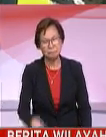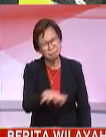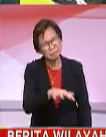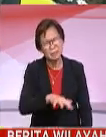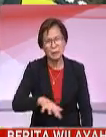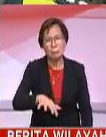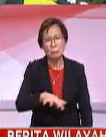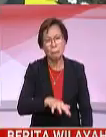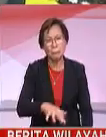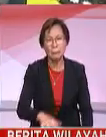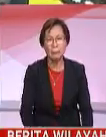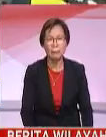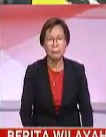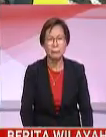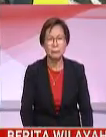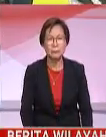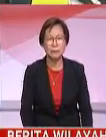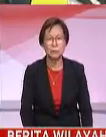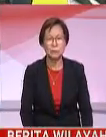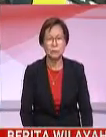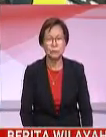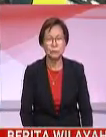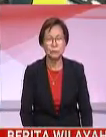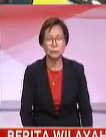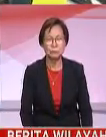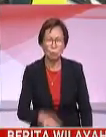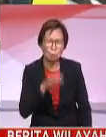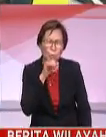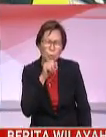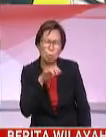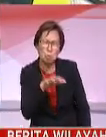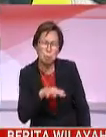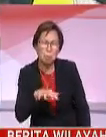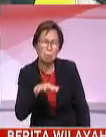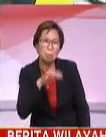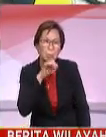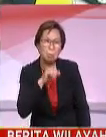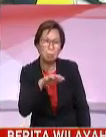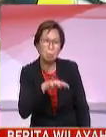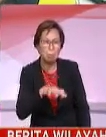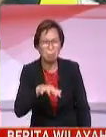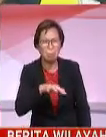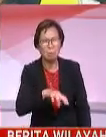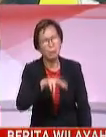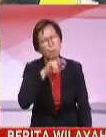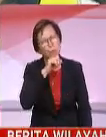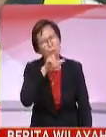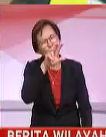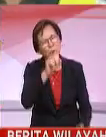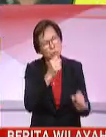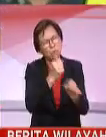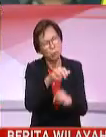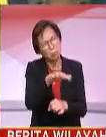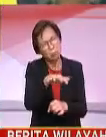Anggaran dia punya umur adalah anggaran lebih kurang